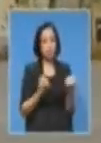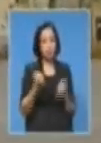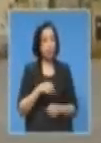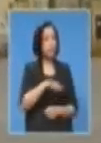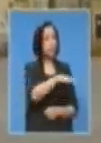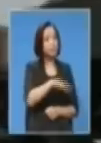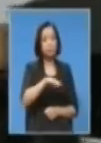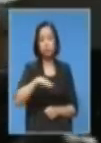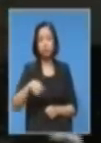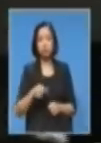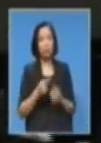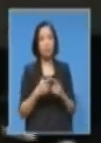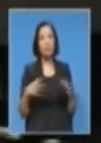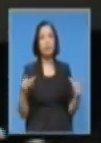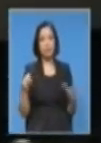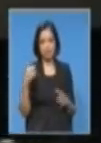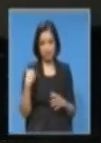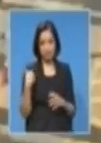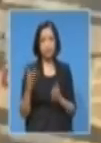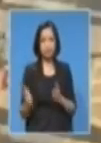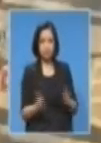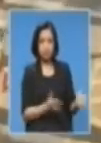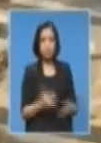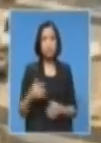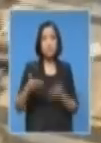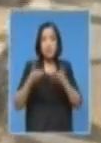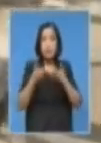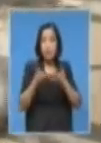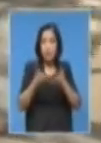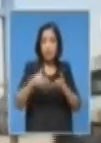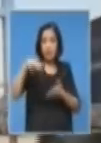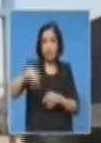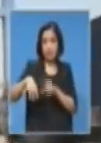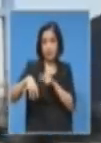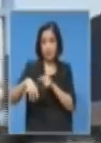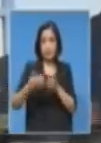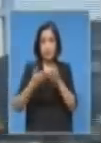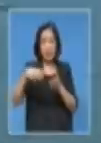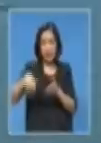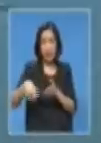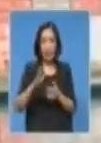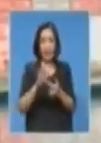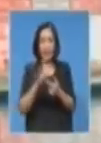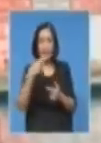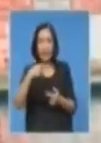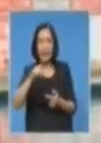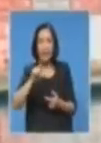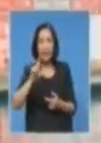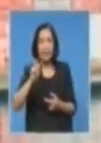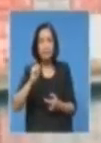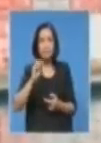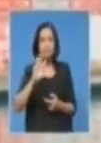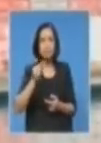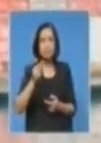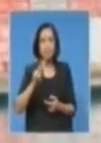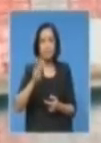างน้ำท่าเรือแหลมฉบังนั้นถือว่าเป็นท่าเรือส่งออกที่สำคัญของประเทศนะครับขณะนี้ทางกระ